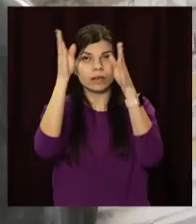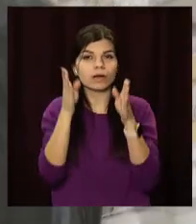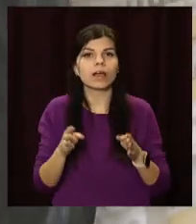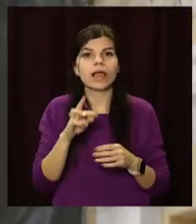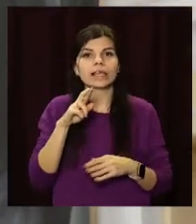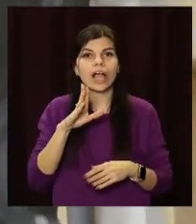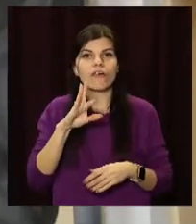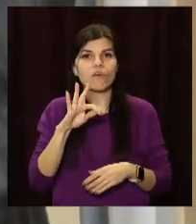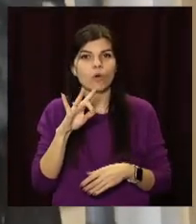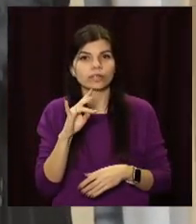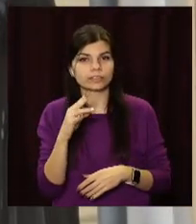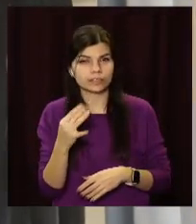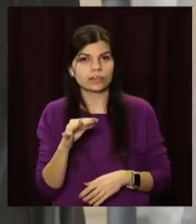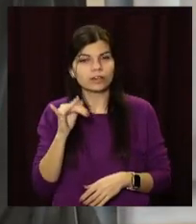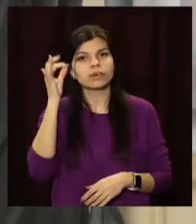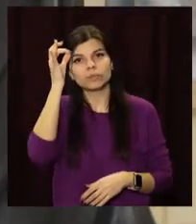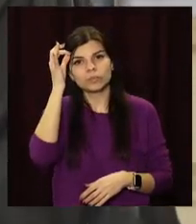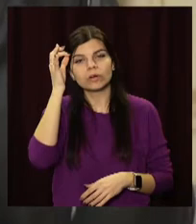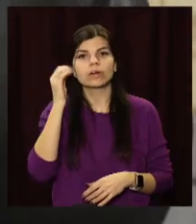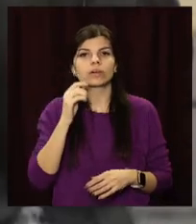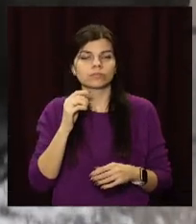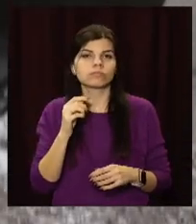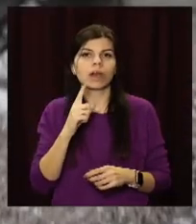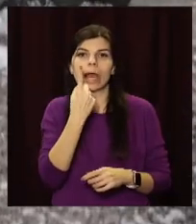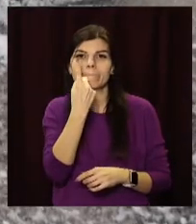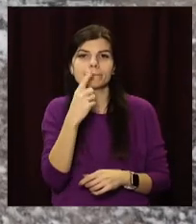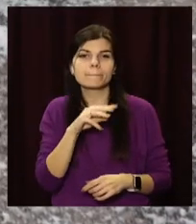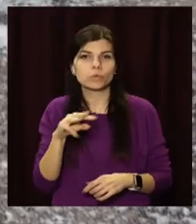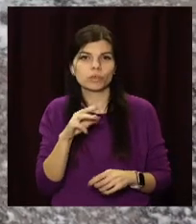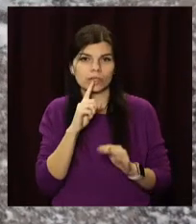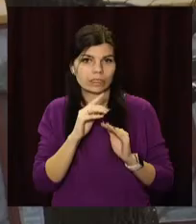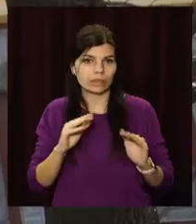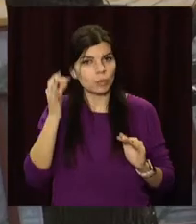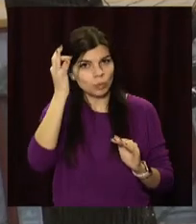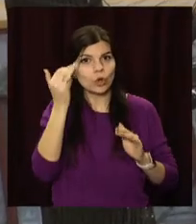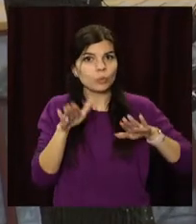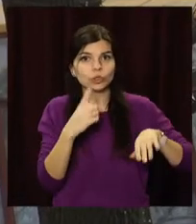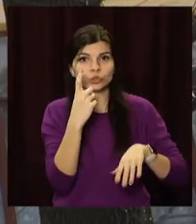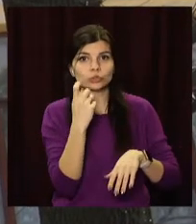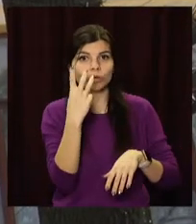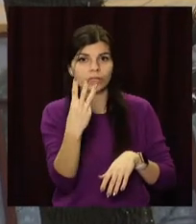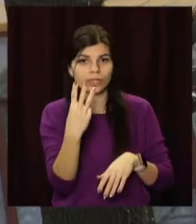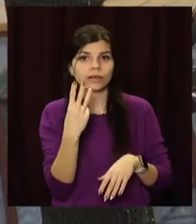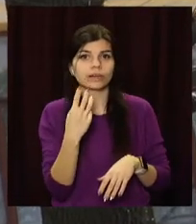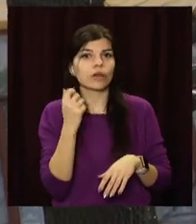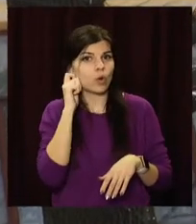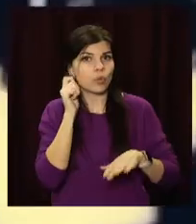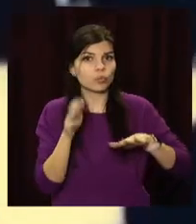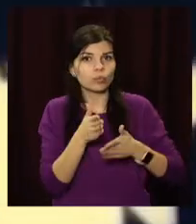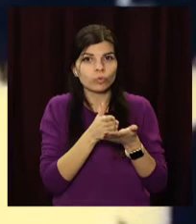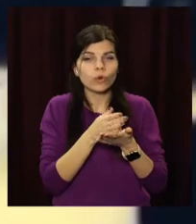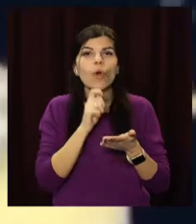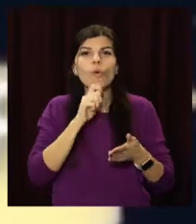Яворницького, а також шанували полеглих хвилиною мовчання. Нагадаємо, сьогодні минає 103 роки, коли 500 курсантів та козаків з